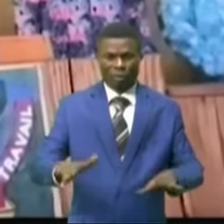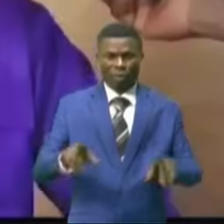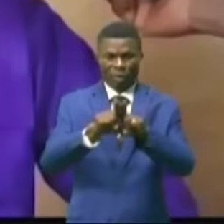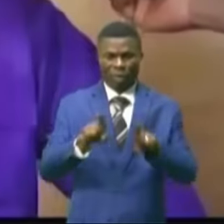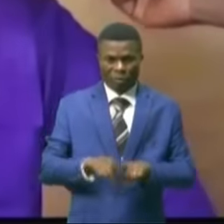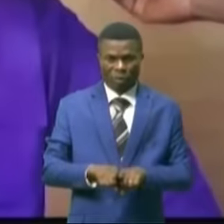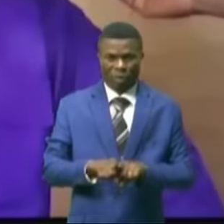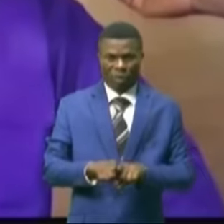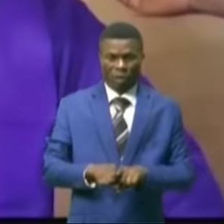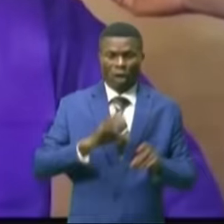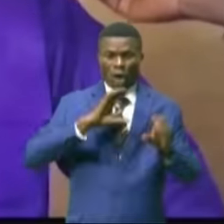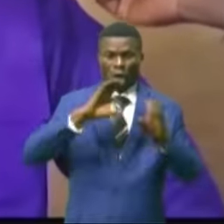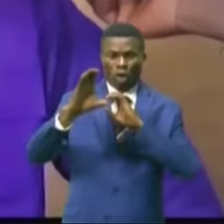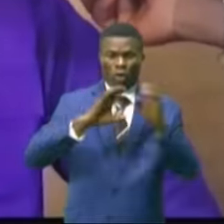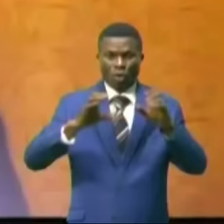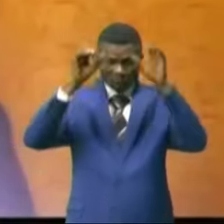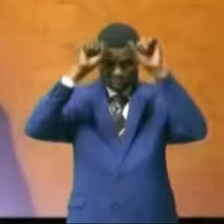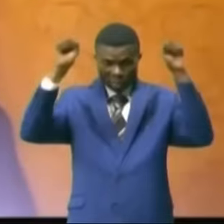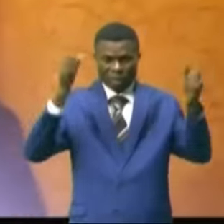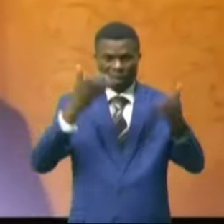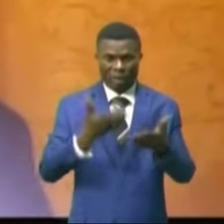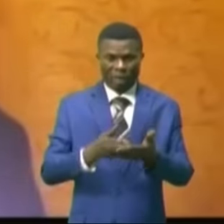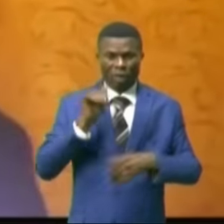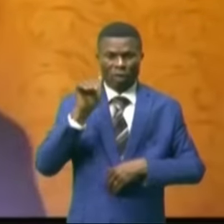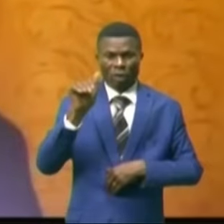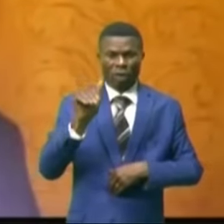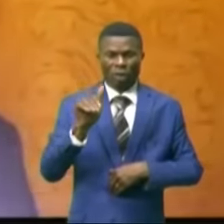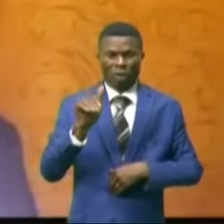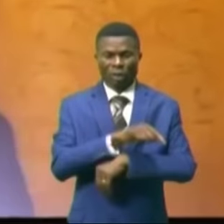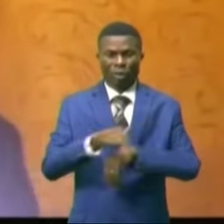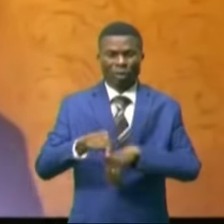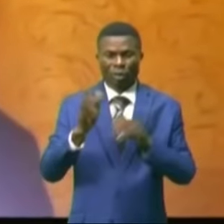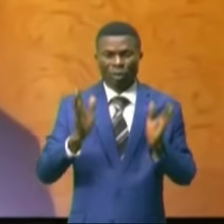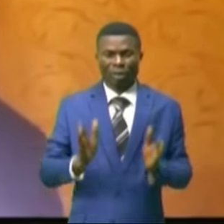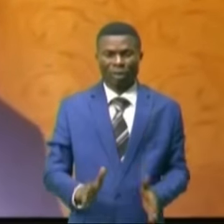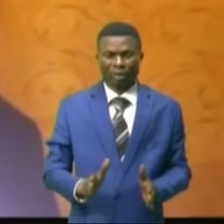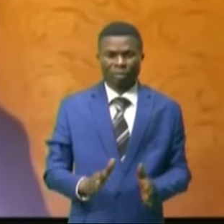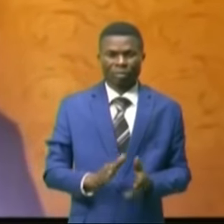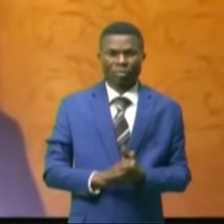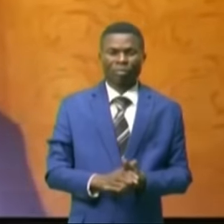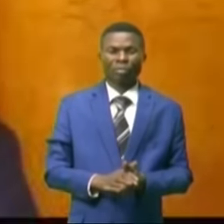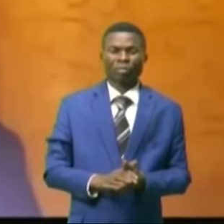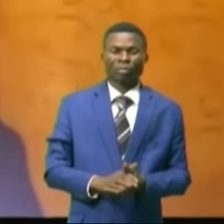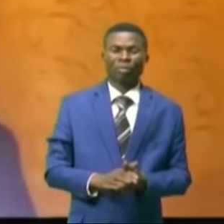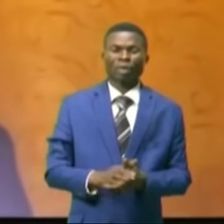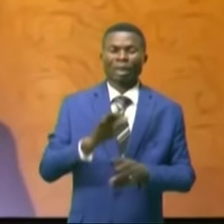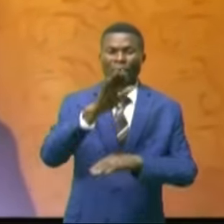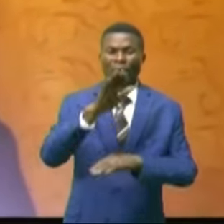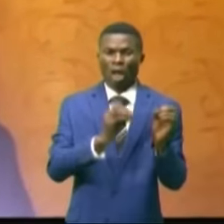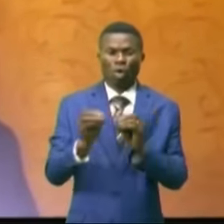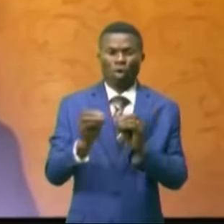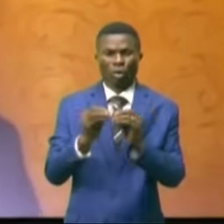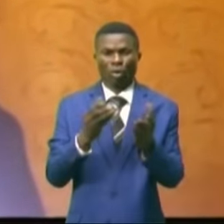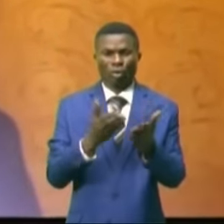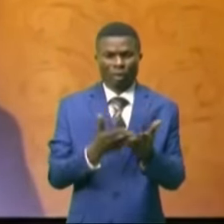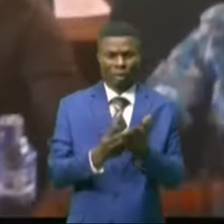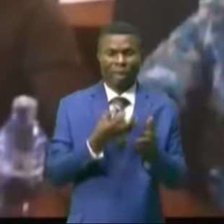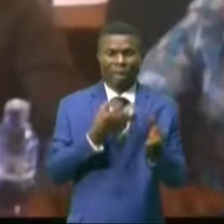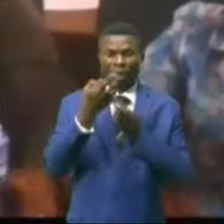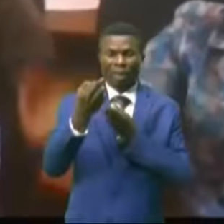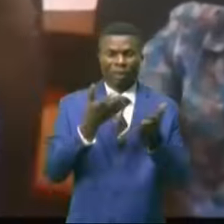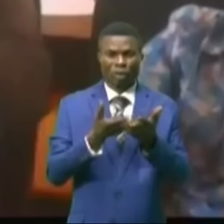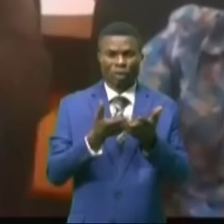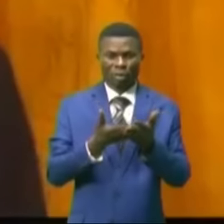enfin communication du président. Le directeur administratif Mola Jean-Robert, qui a convoqué cette plénière, précise ici